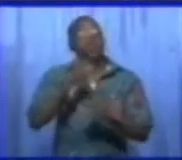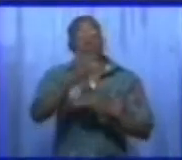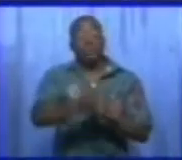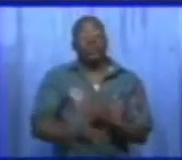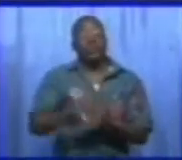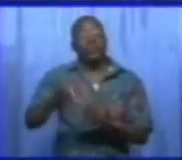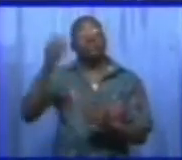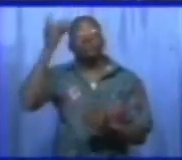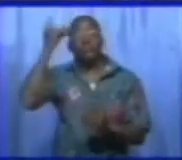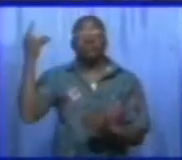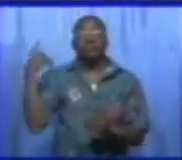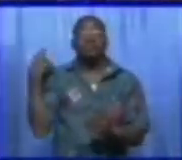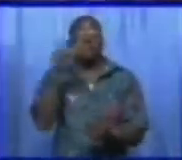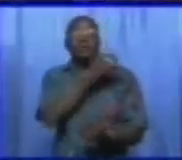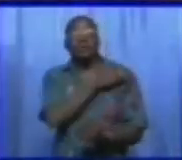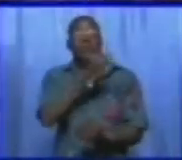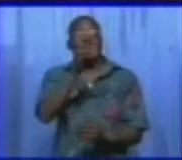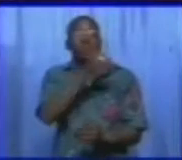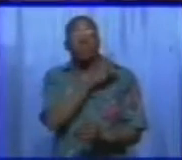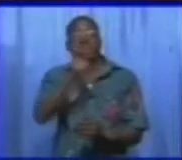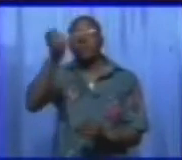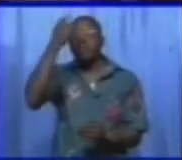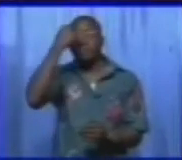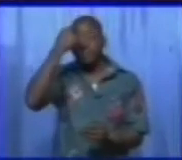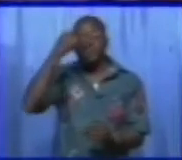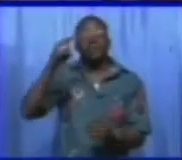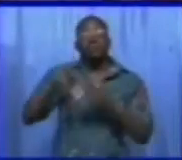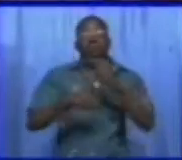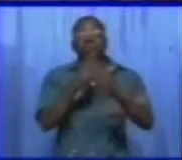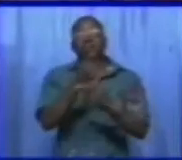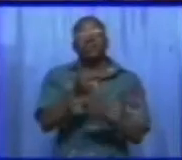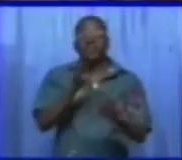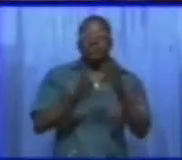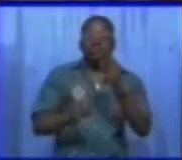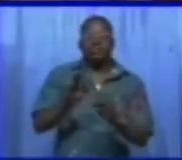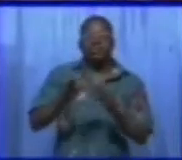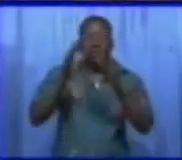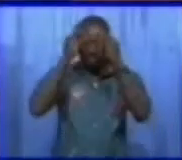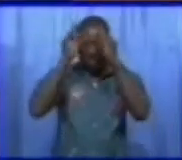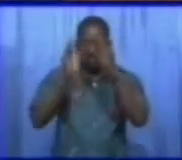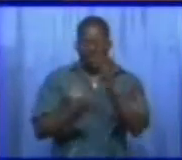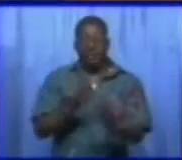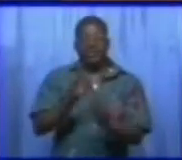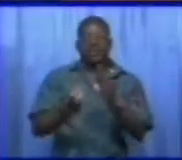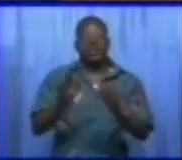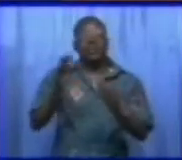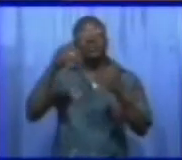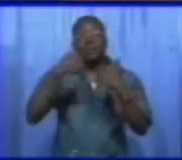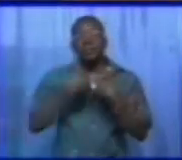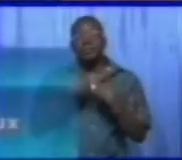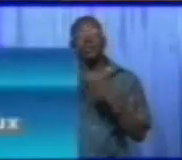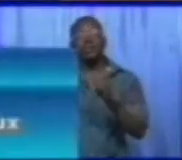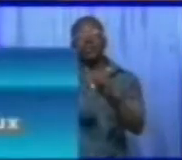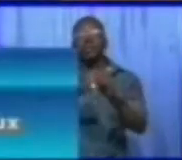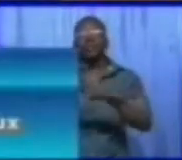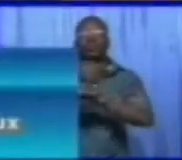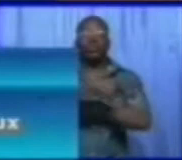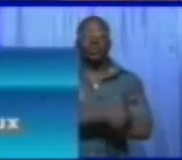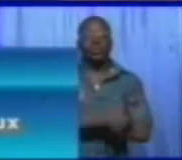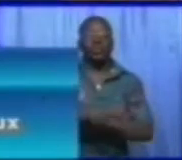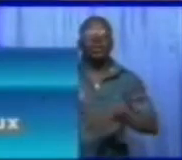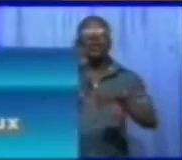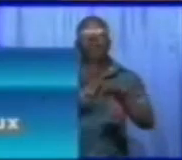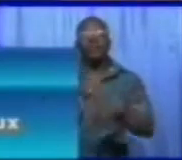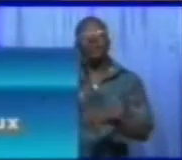Drama Nyamwego évoque la politique nationale de justice. La justice s'emploie chaque jour à mettre en œuvre